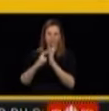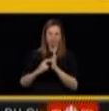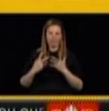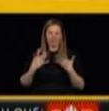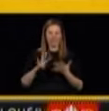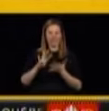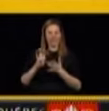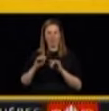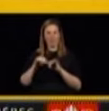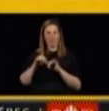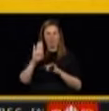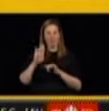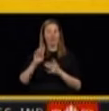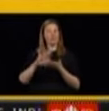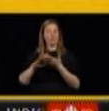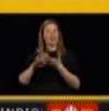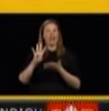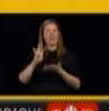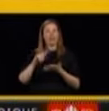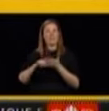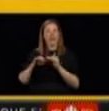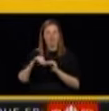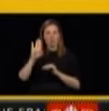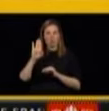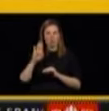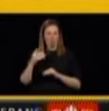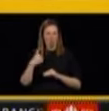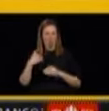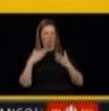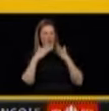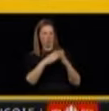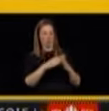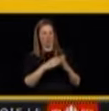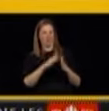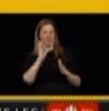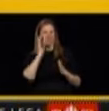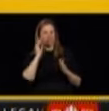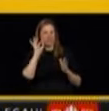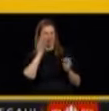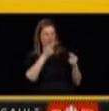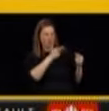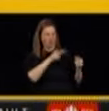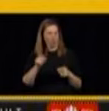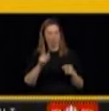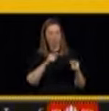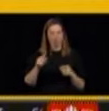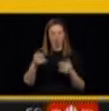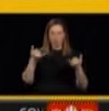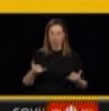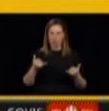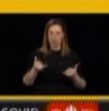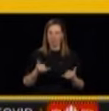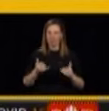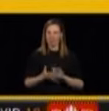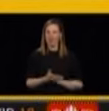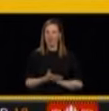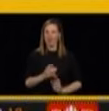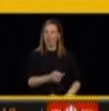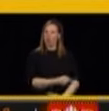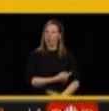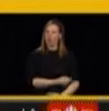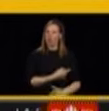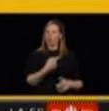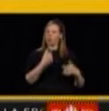pourquoi presser les médecins spécialistes à mettre l'épaule à la roue, notamment dans la mesure où vous en parliez, là, leur rémunération de